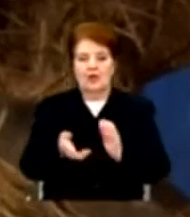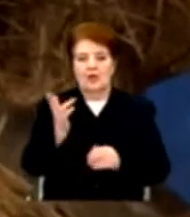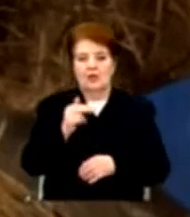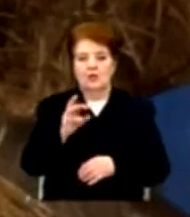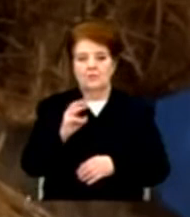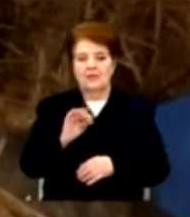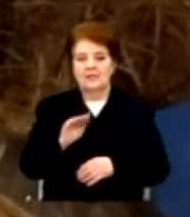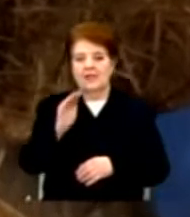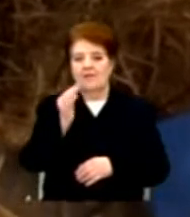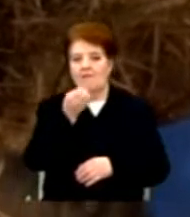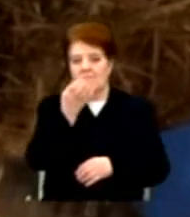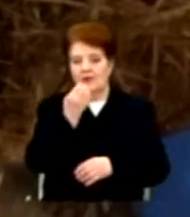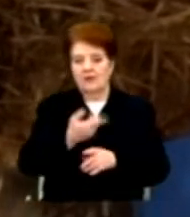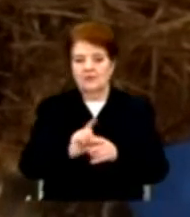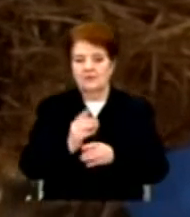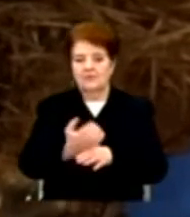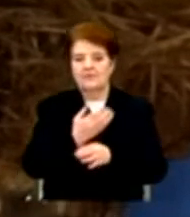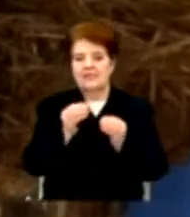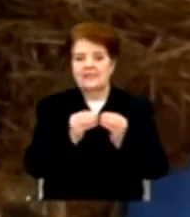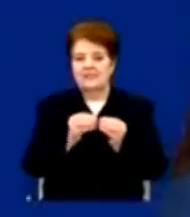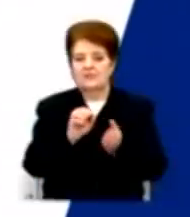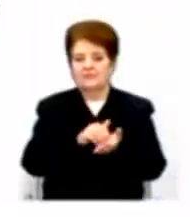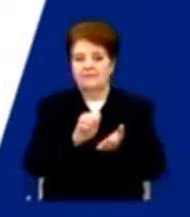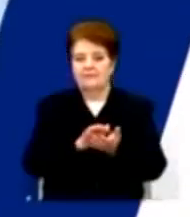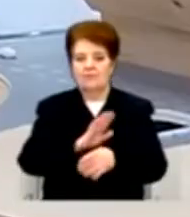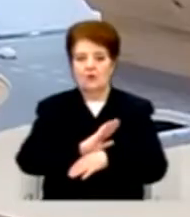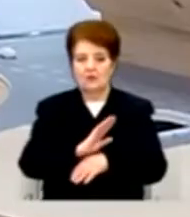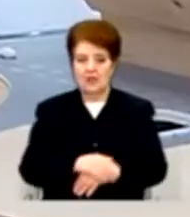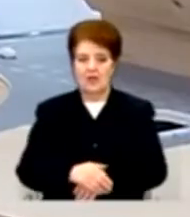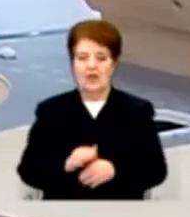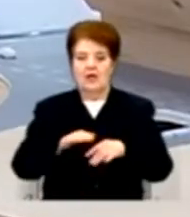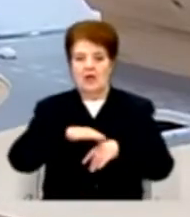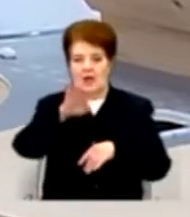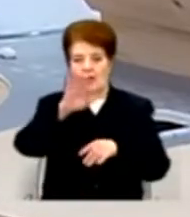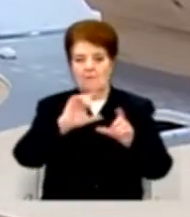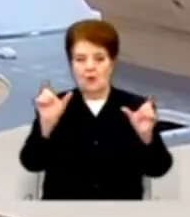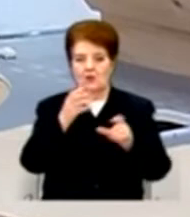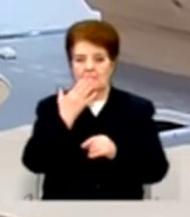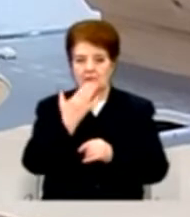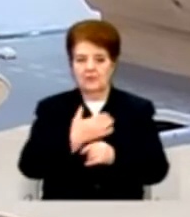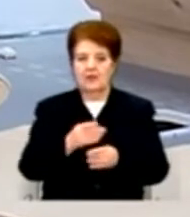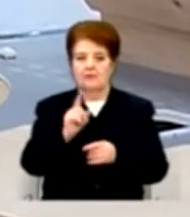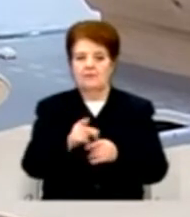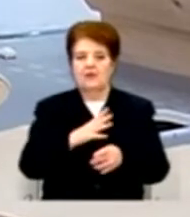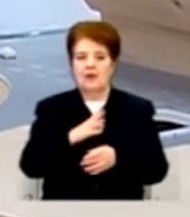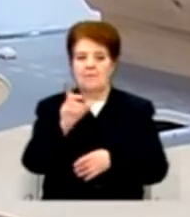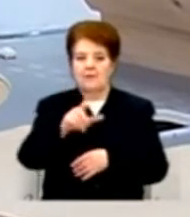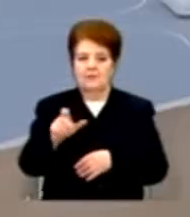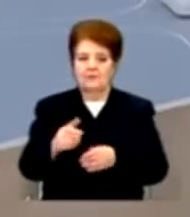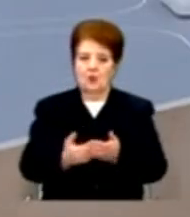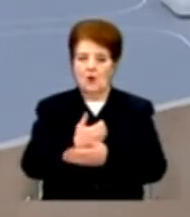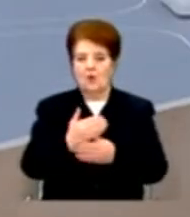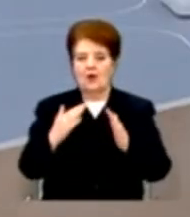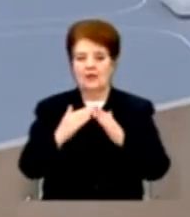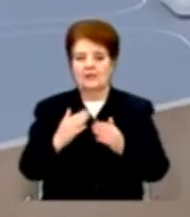și Fălești au fost găsiți 10 mistreți morți. Aeroportul internațional Chișinău va avea un terminal de pasager nou. Clădirea va